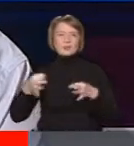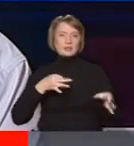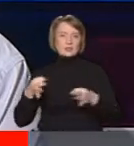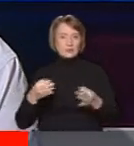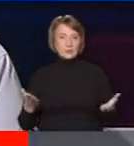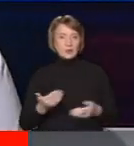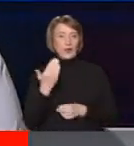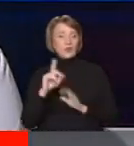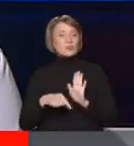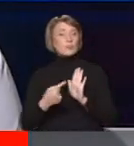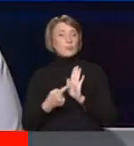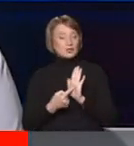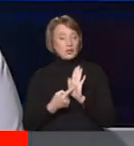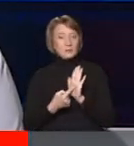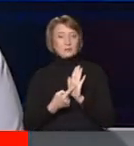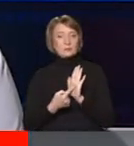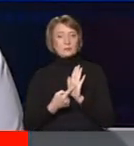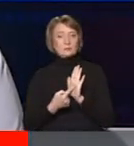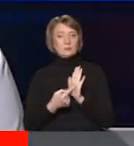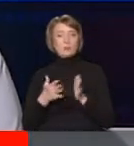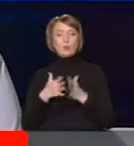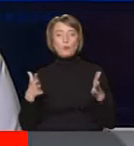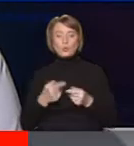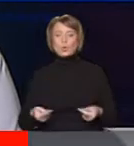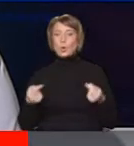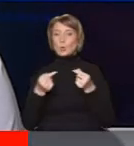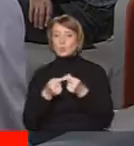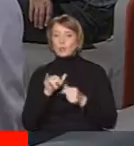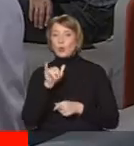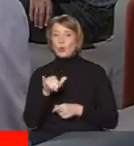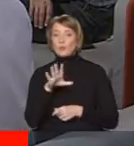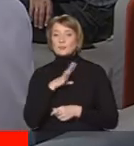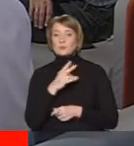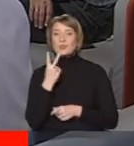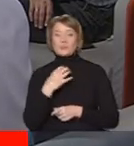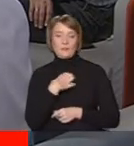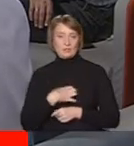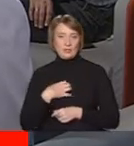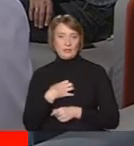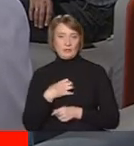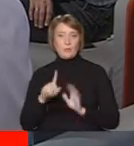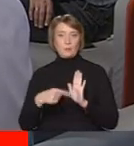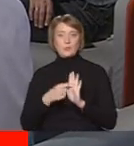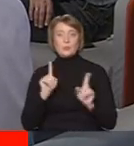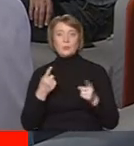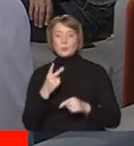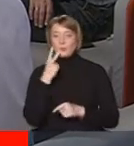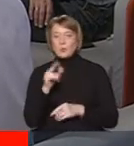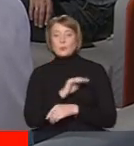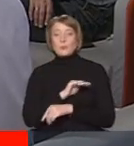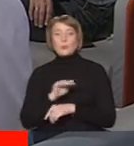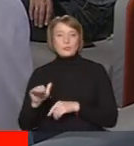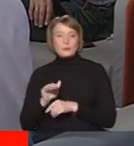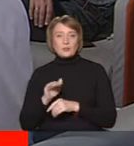у вашому питанні я витягну трошки таке більш конкретне зерно. У вас було справді питання важливе, і в чому ми бачимо порівняння теж